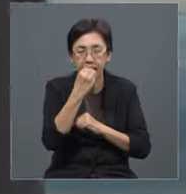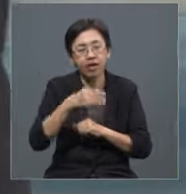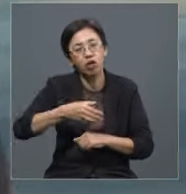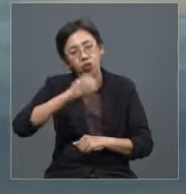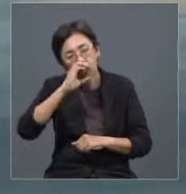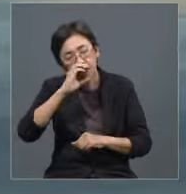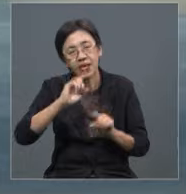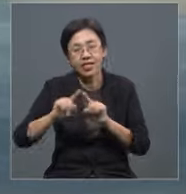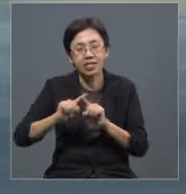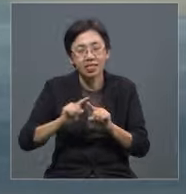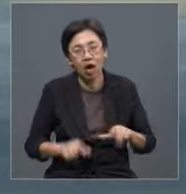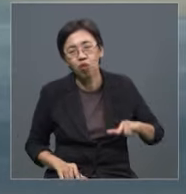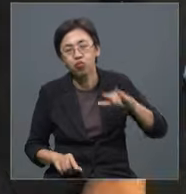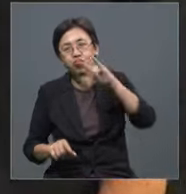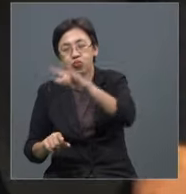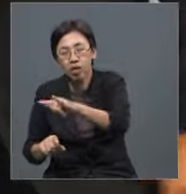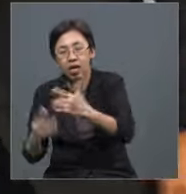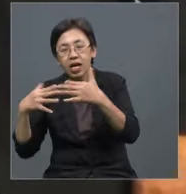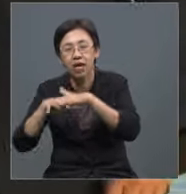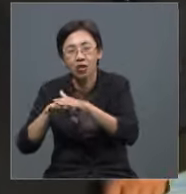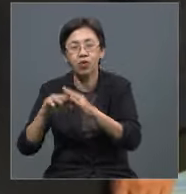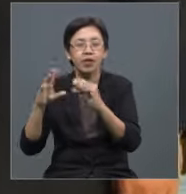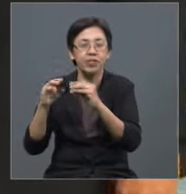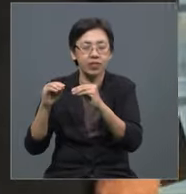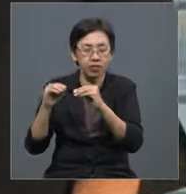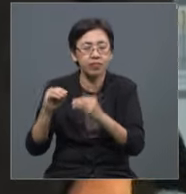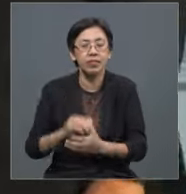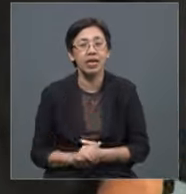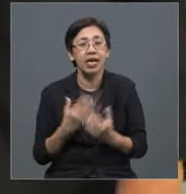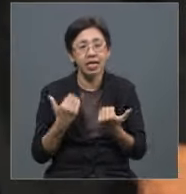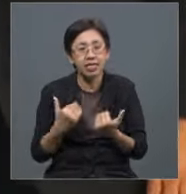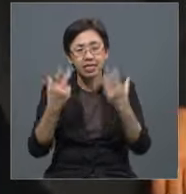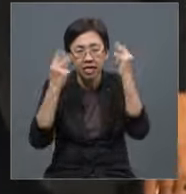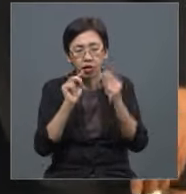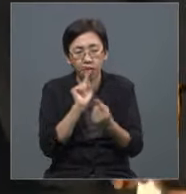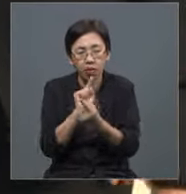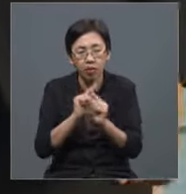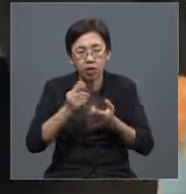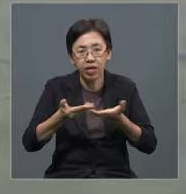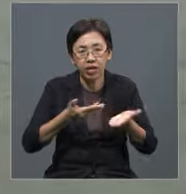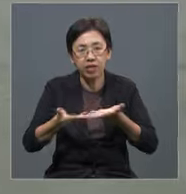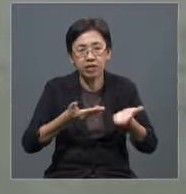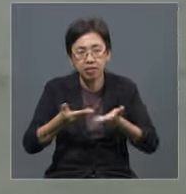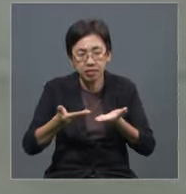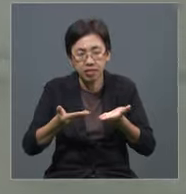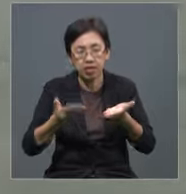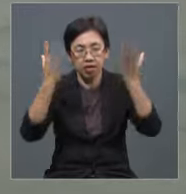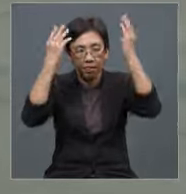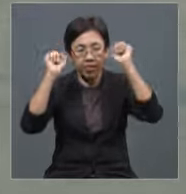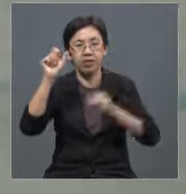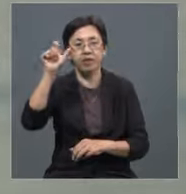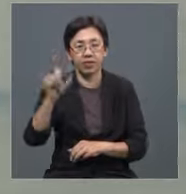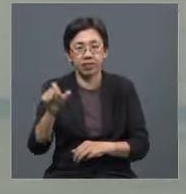ข้าร่วมงาน Thailand France Business Forum โดยนายกรัฐมนตรีจะใช้โอกาสนี้พบและหารือกับนายเอมานูเอลมาครงประธ